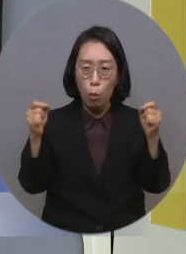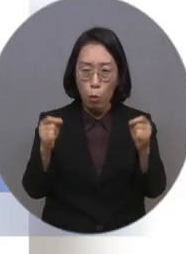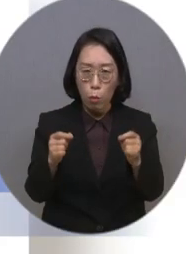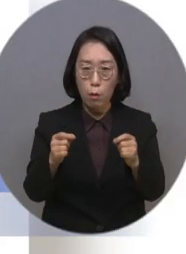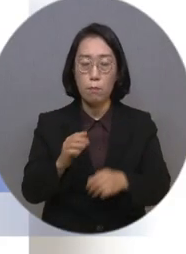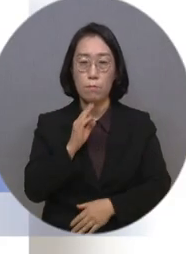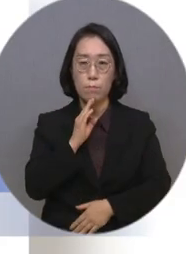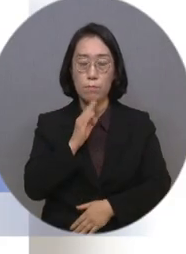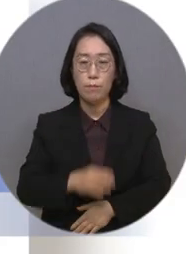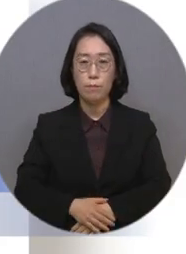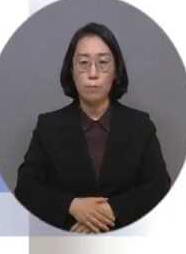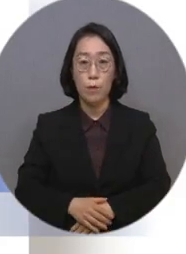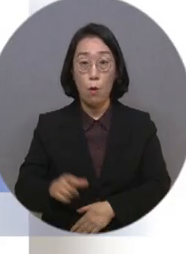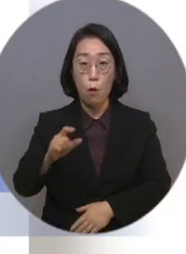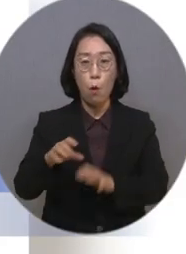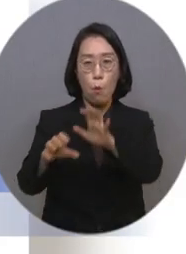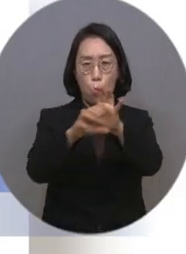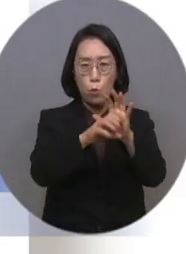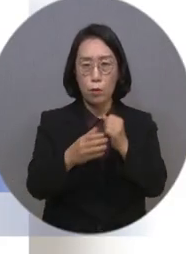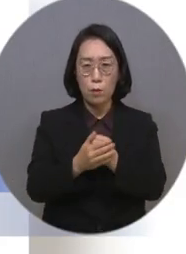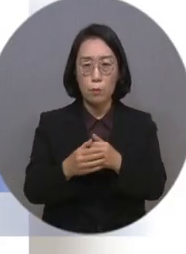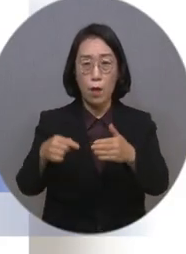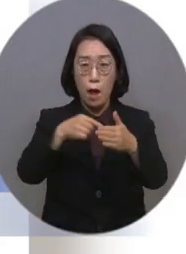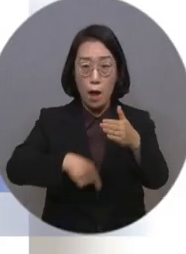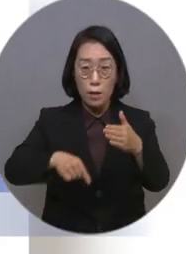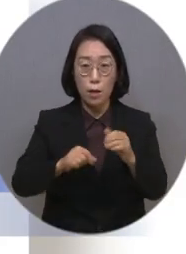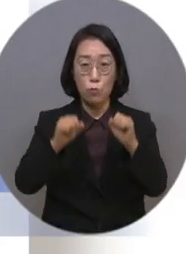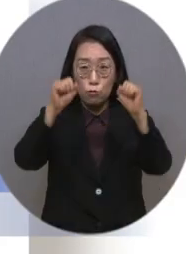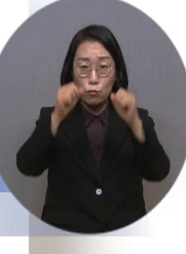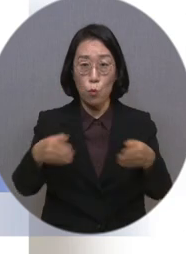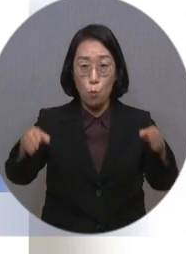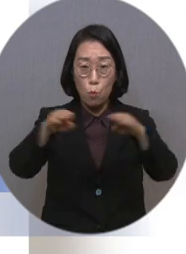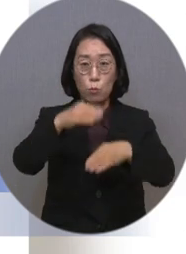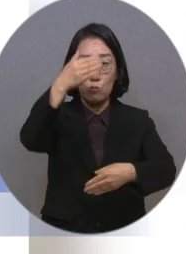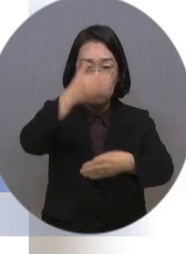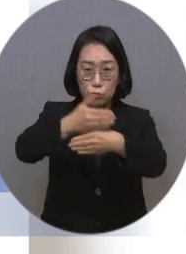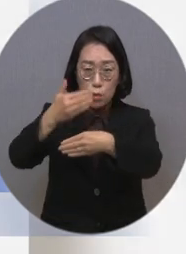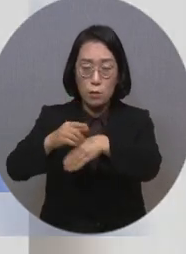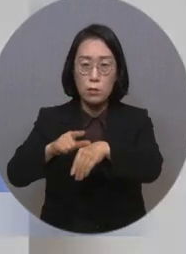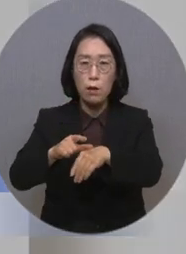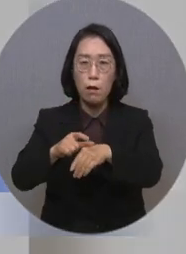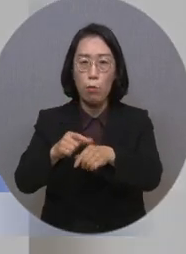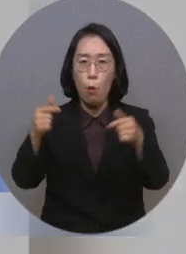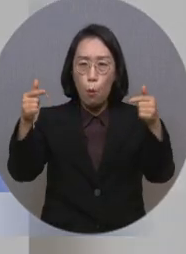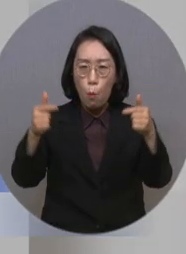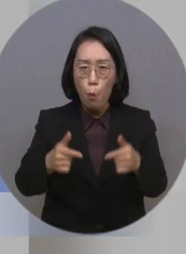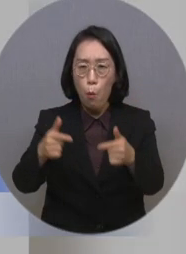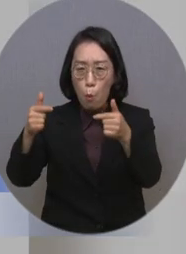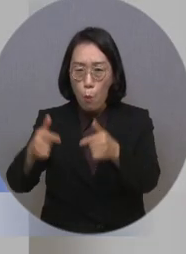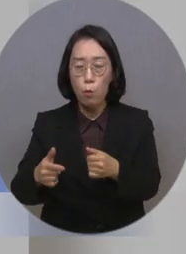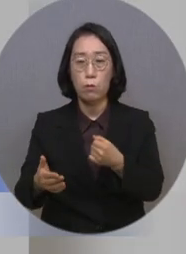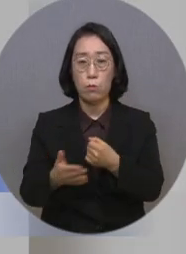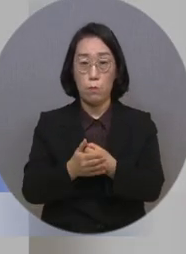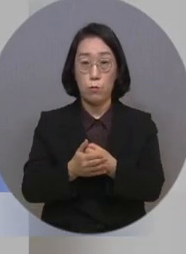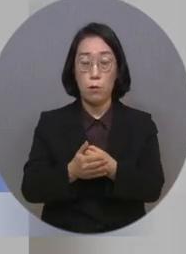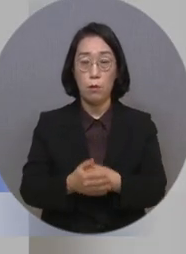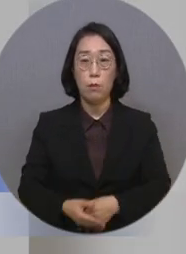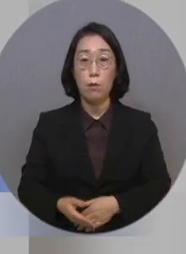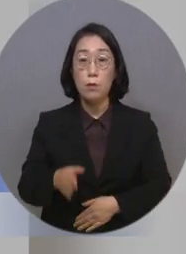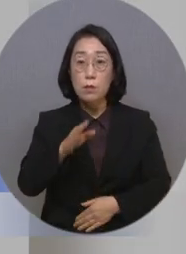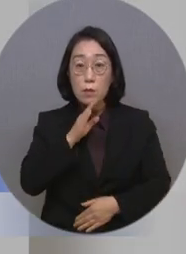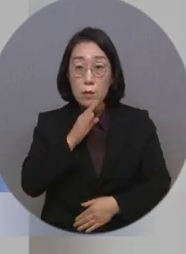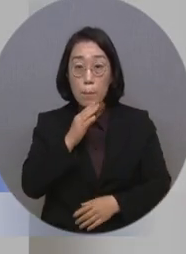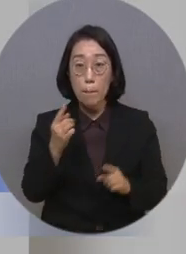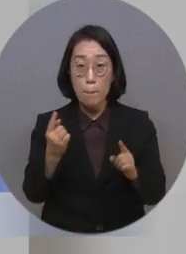있죠. 더욱이 코로나 이후 실내 체육시설 운영이 중단되거나 운영 규모가 축소되고 이에 반해 비대면